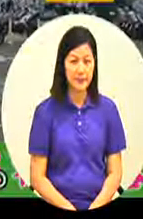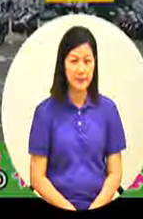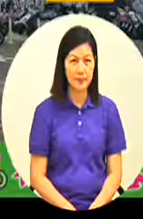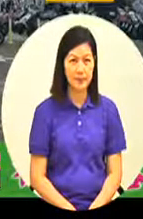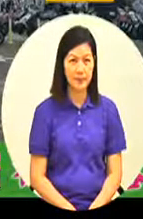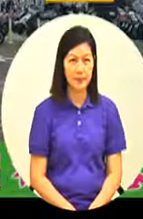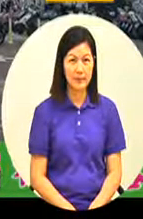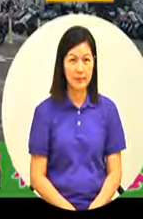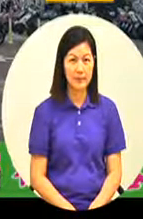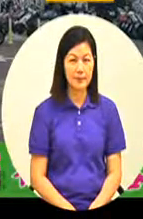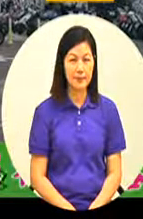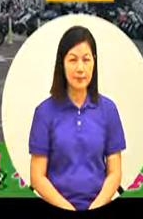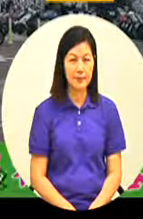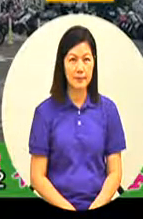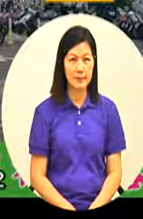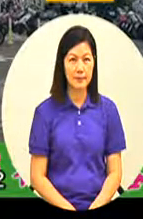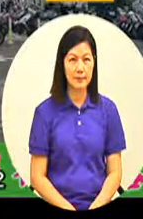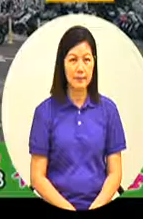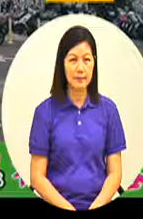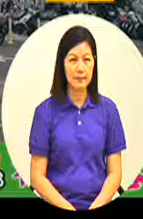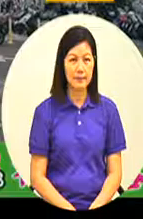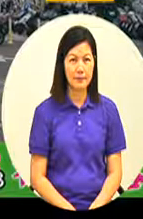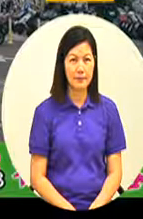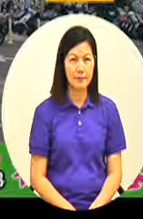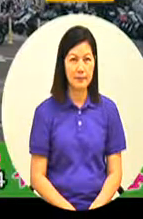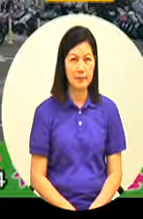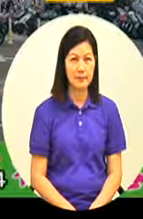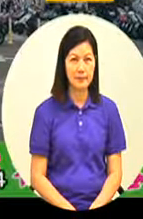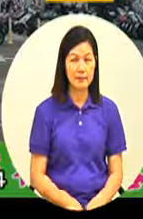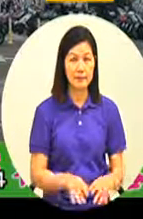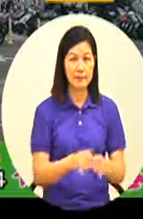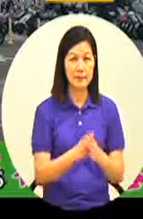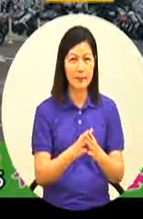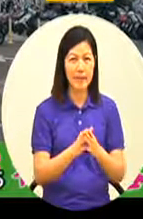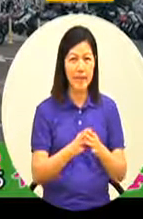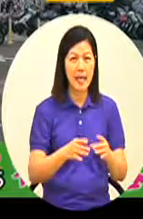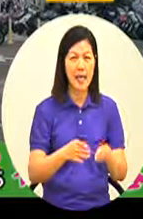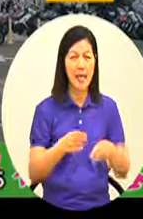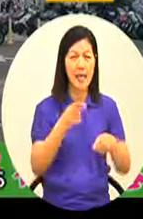来，暨官室大楼，暨官室大楼你去过没有？